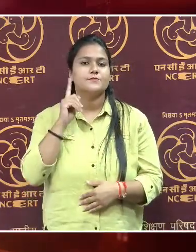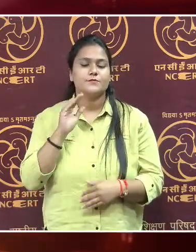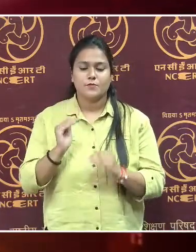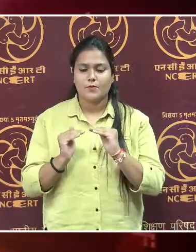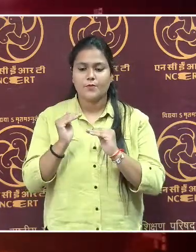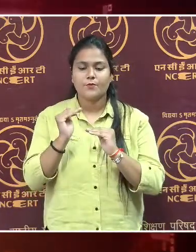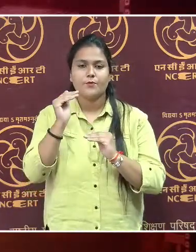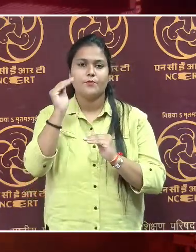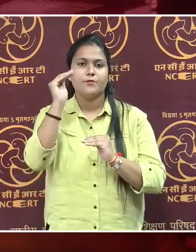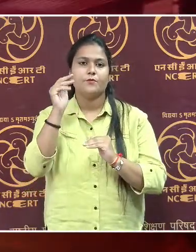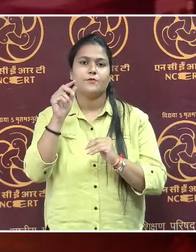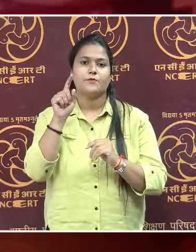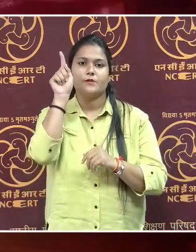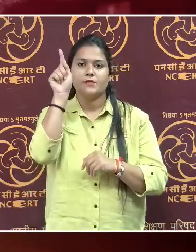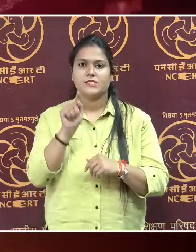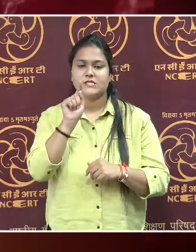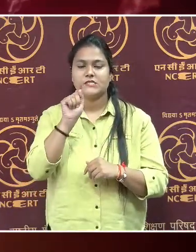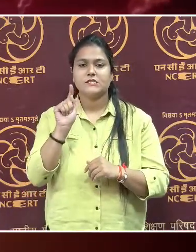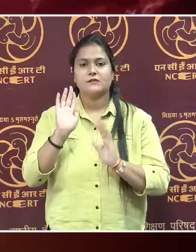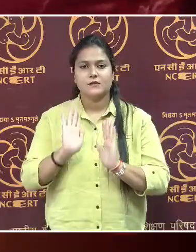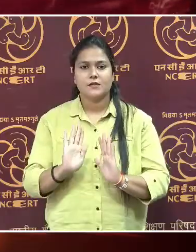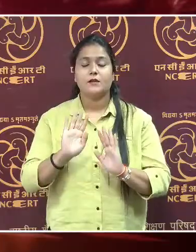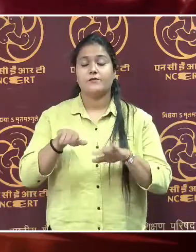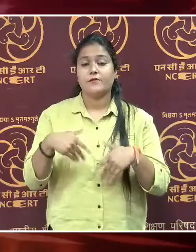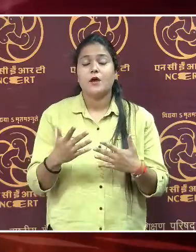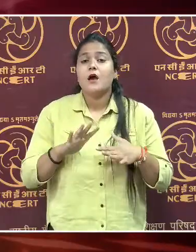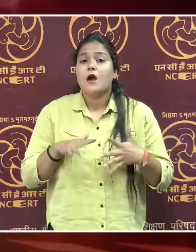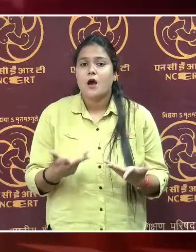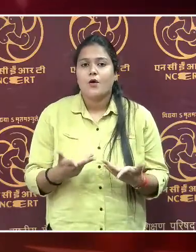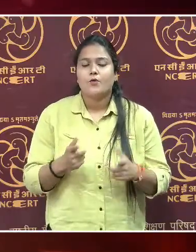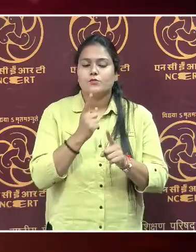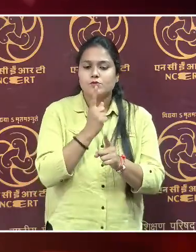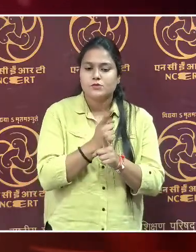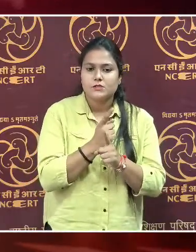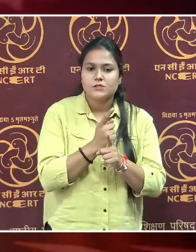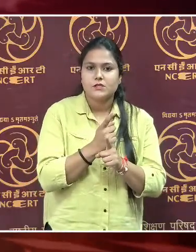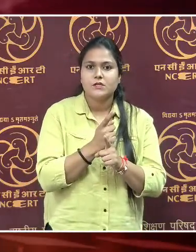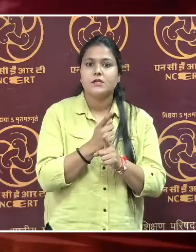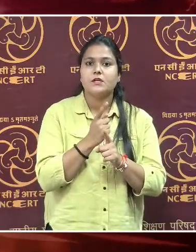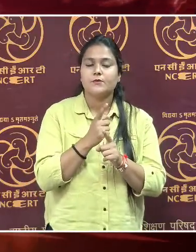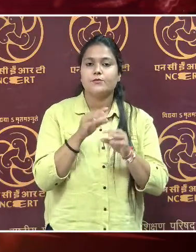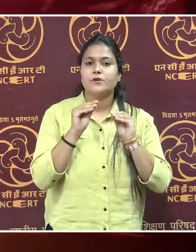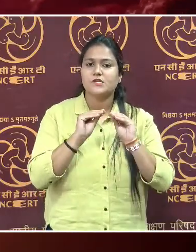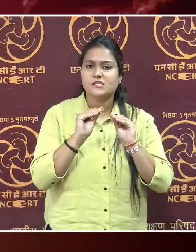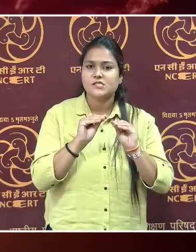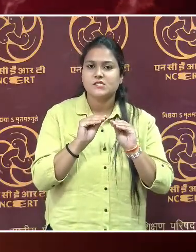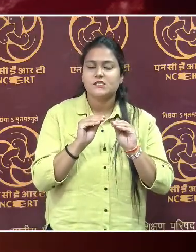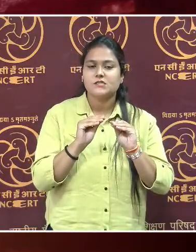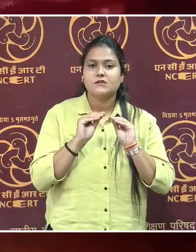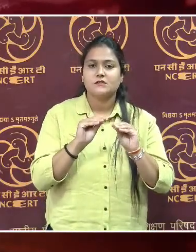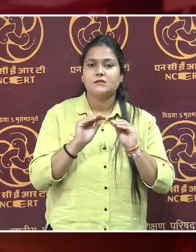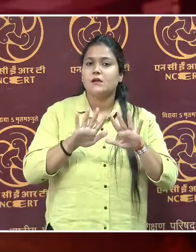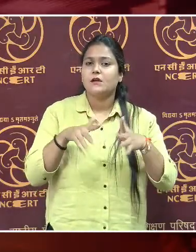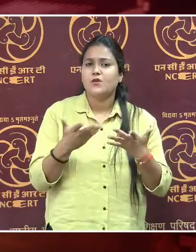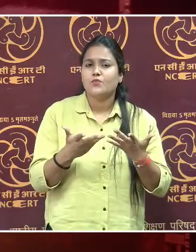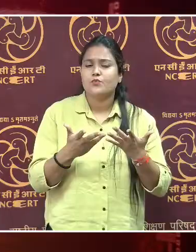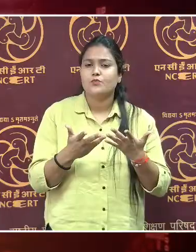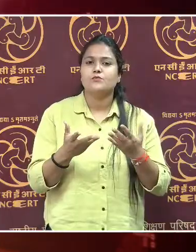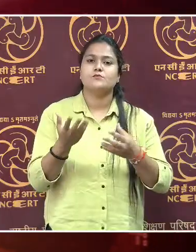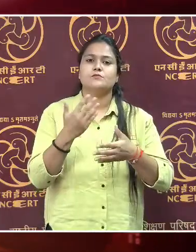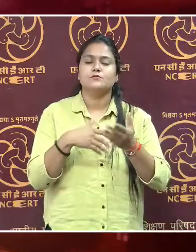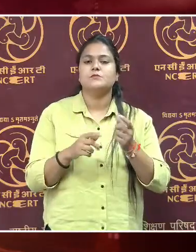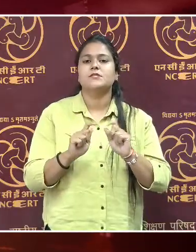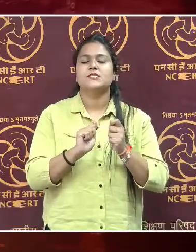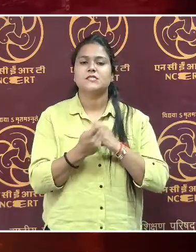का प्रोसेस है उसे भी कस्टमाइज़ कर सके और बच्चे की सिचुएशन को समझ सके। वी विल अंडरस्टैंड अबाउट इट मोर इन दिस जर्नी, क्योंकि आज